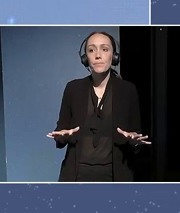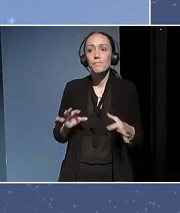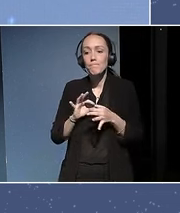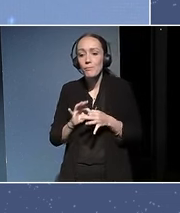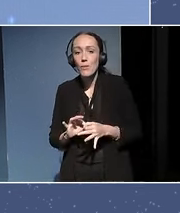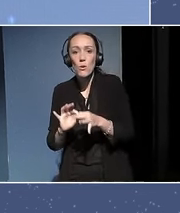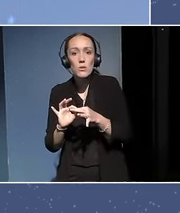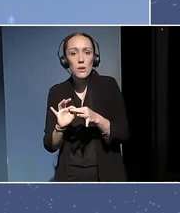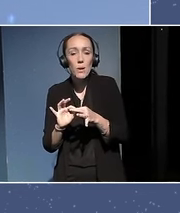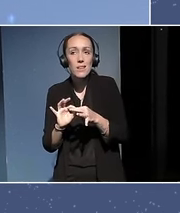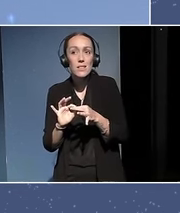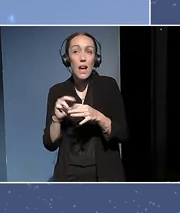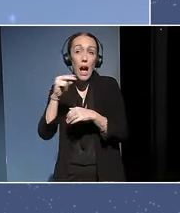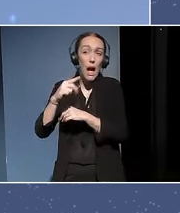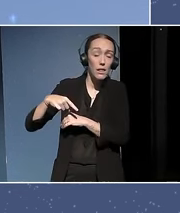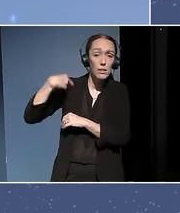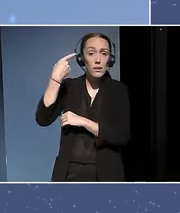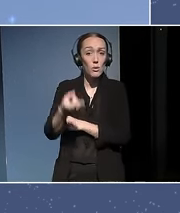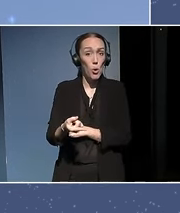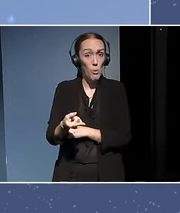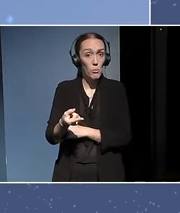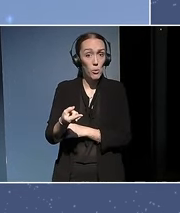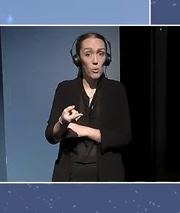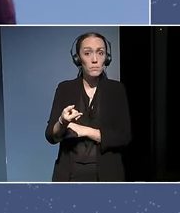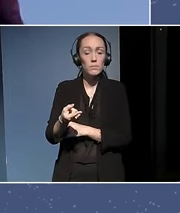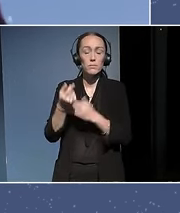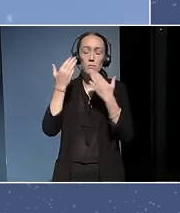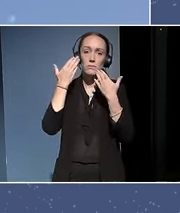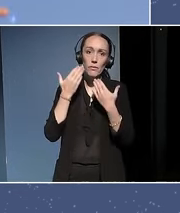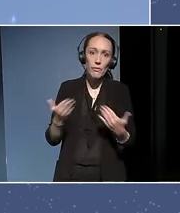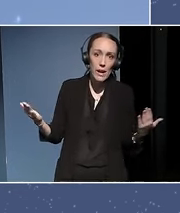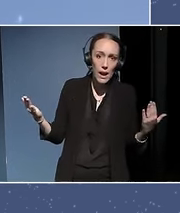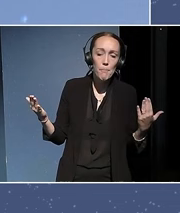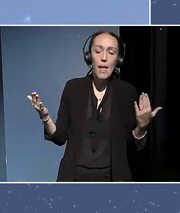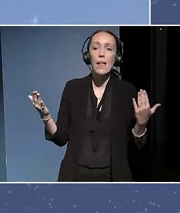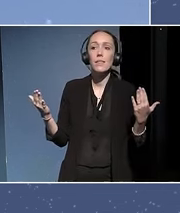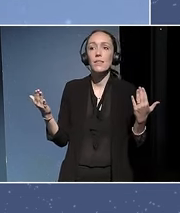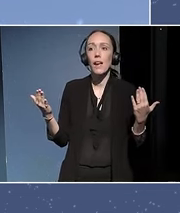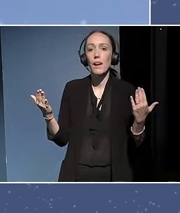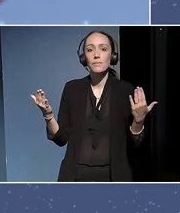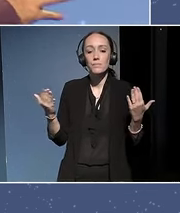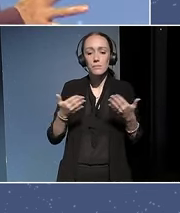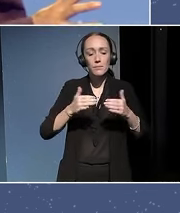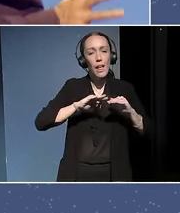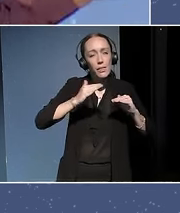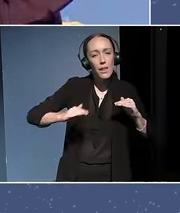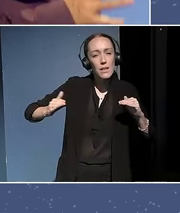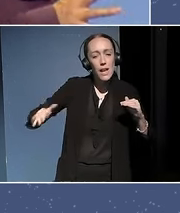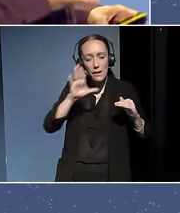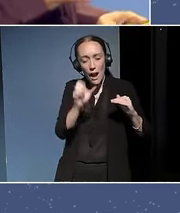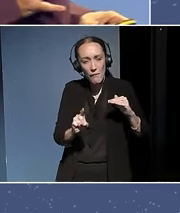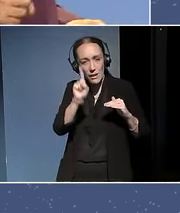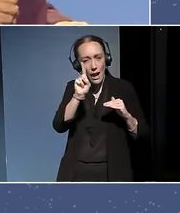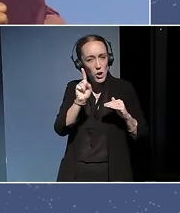quando negli anni successivi finalmente cominciarono ad emergere dai deserti del nordafrica